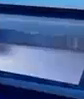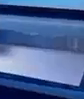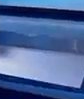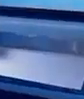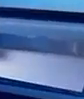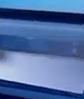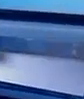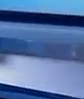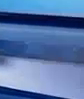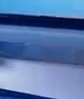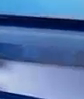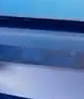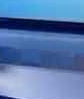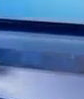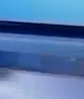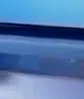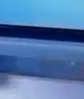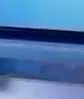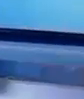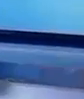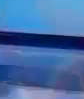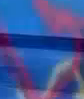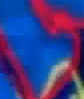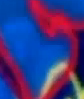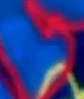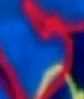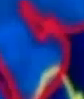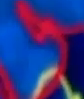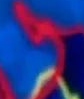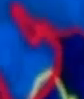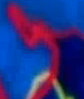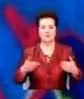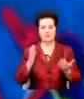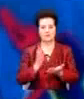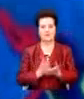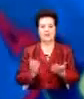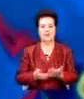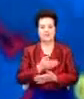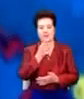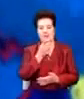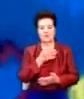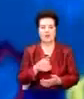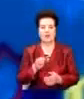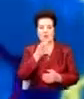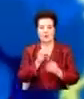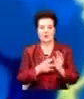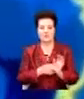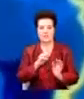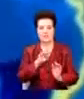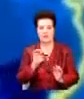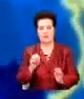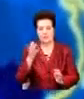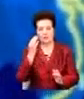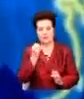Victoria Colesnic vă prezintă Telejurnalul. Bună ziua și bine v-am regăsit la Telejurnalul ore 18 pe TVR